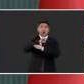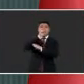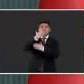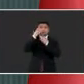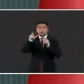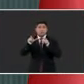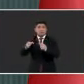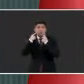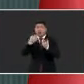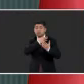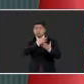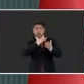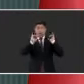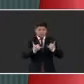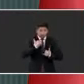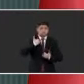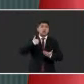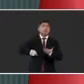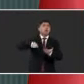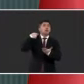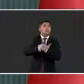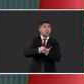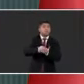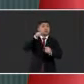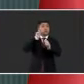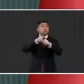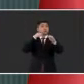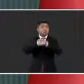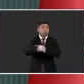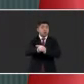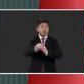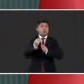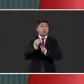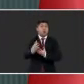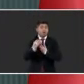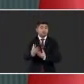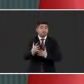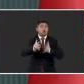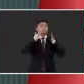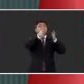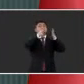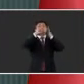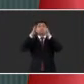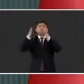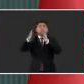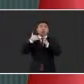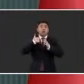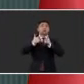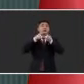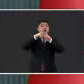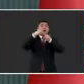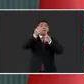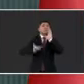derdine düşerken biz yatırıma, istihdama, üretime, ihracata, cari fazla